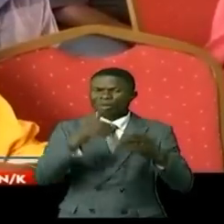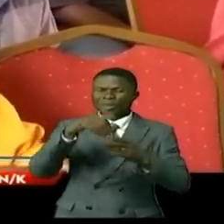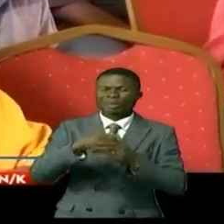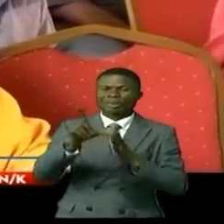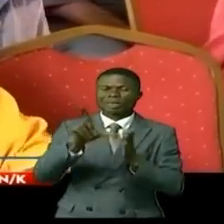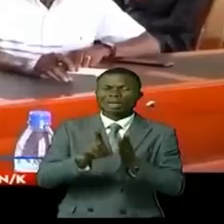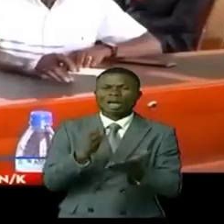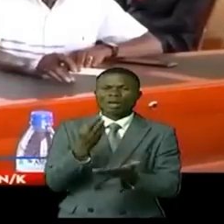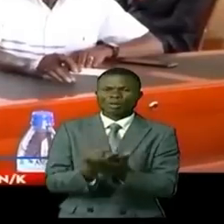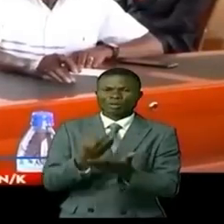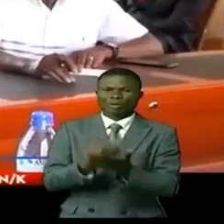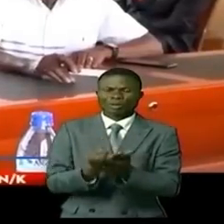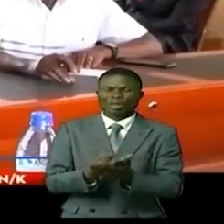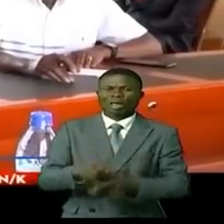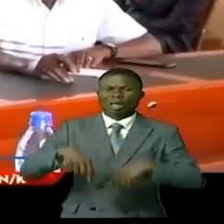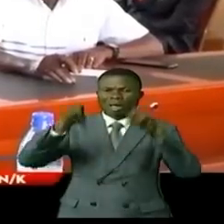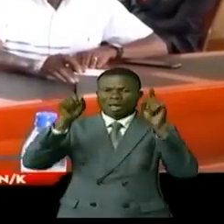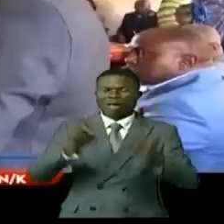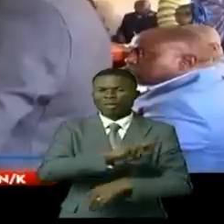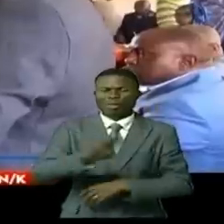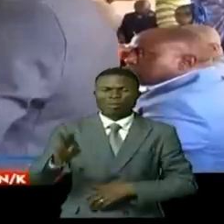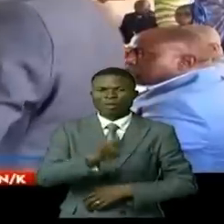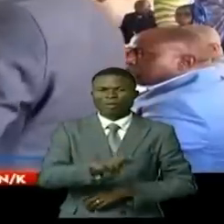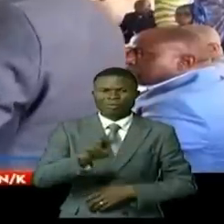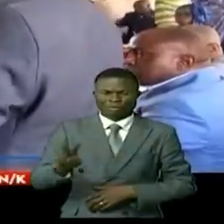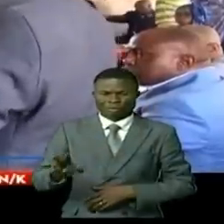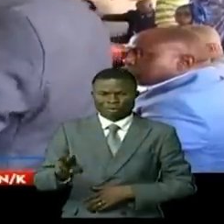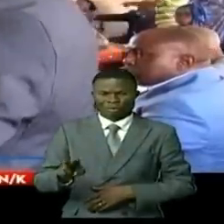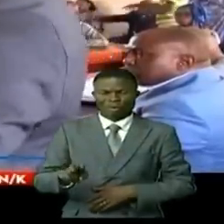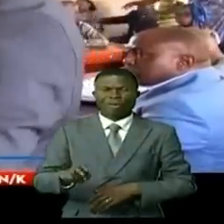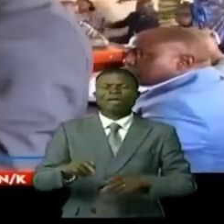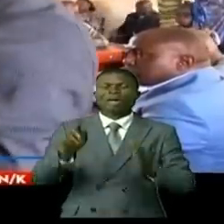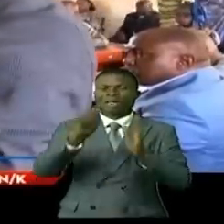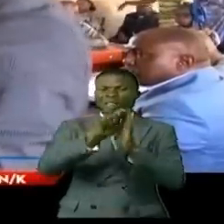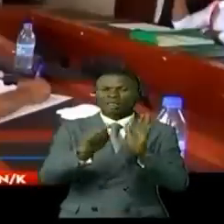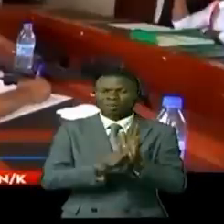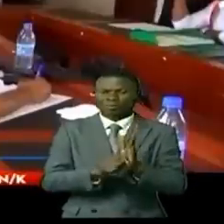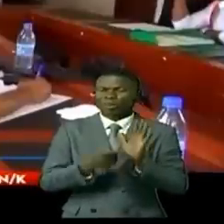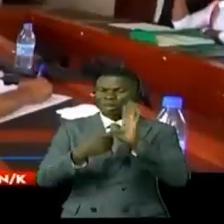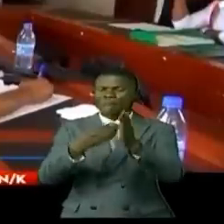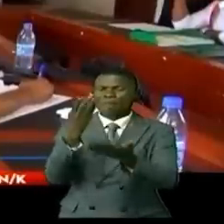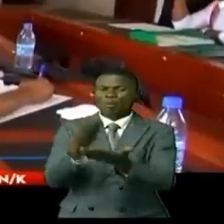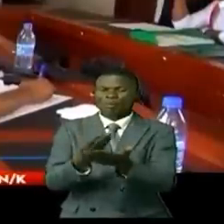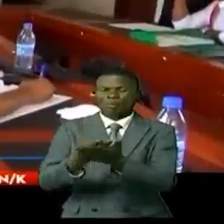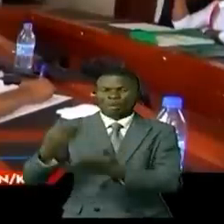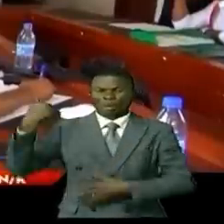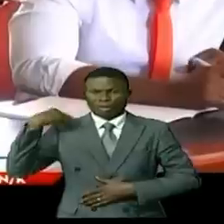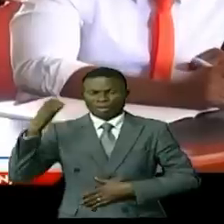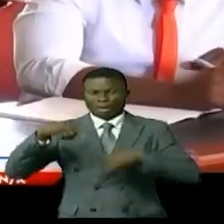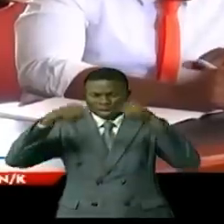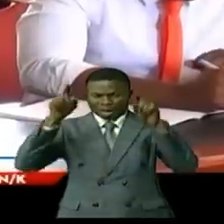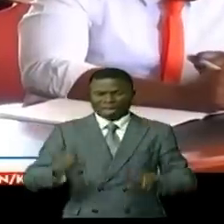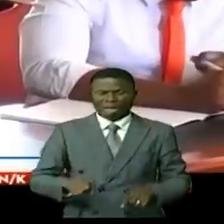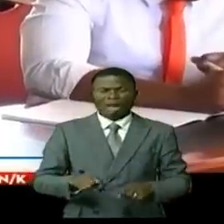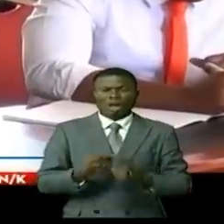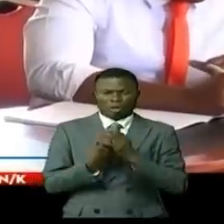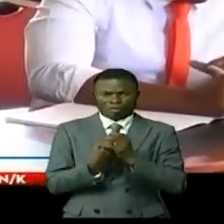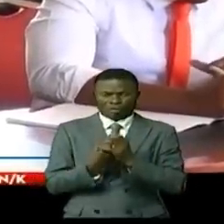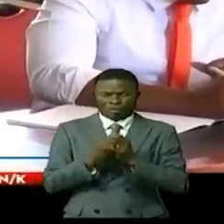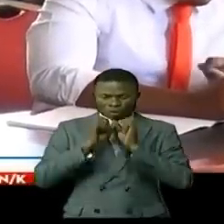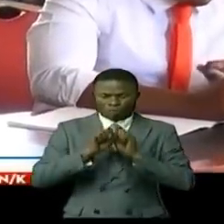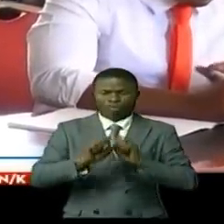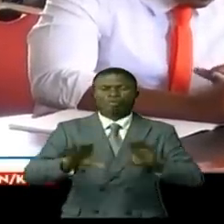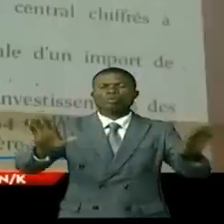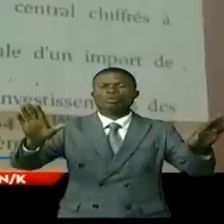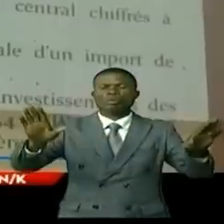de finances exercice 2022. Ce test qui retrace les budgets de l'État de cette année est en cours de